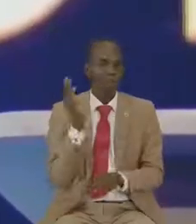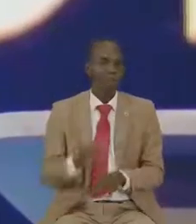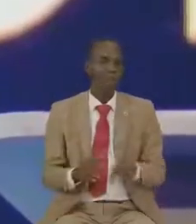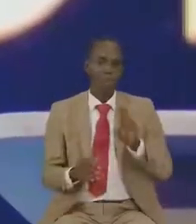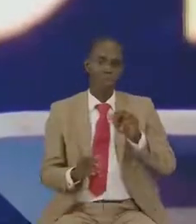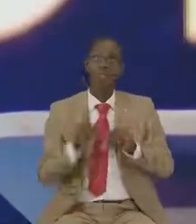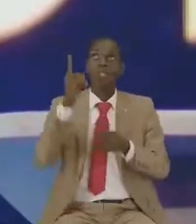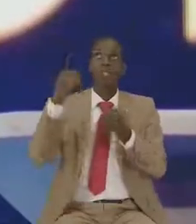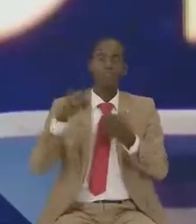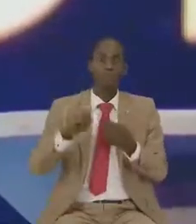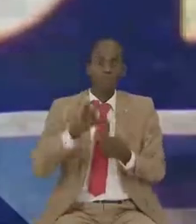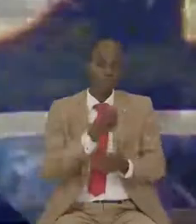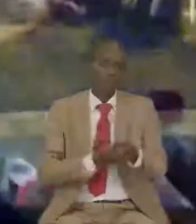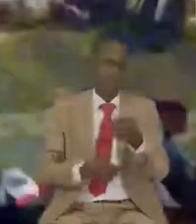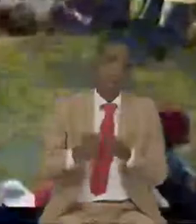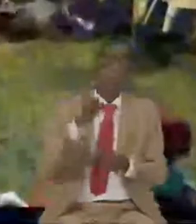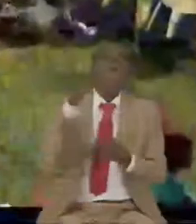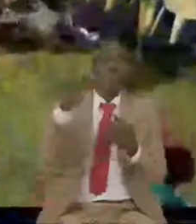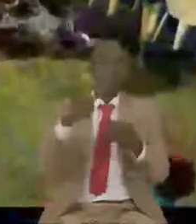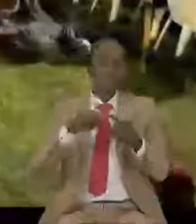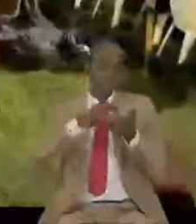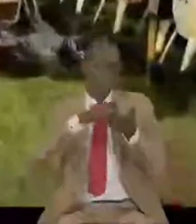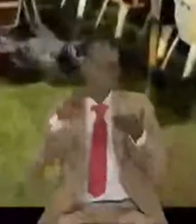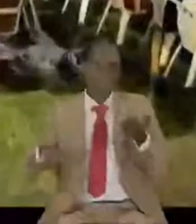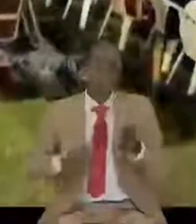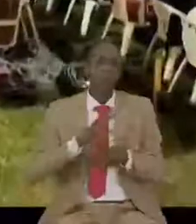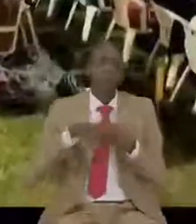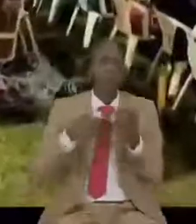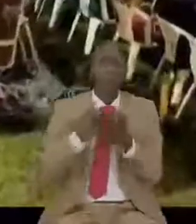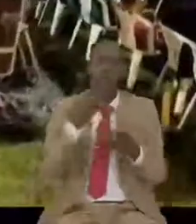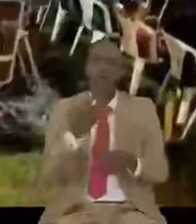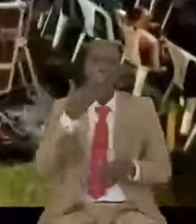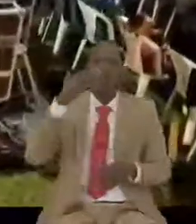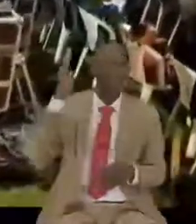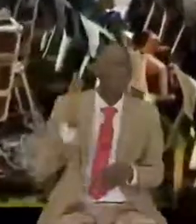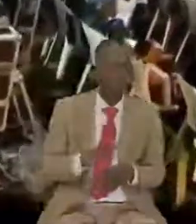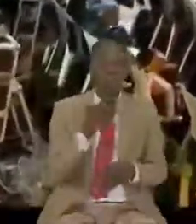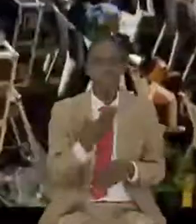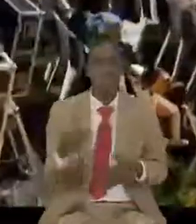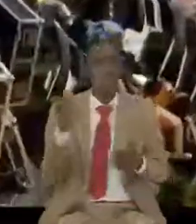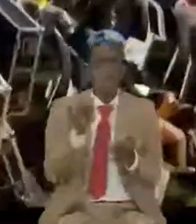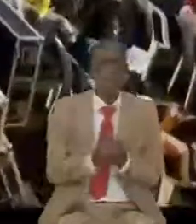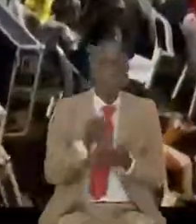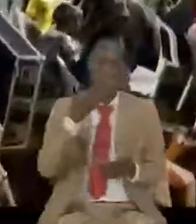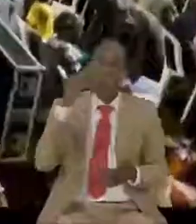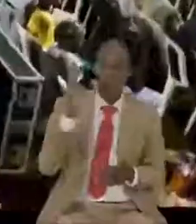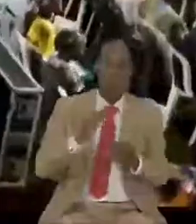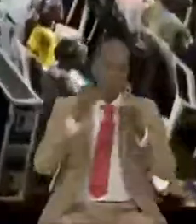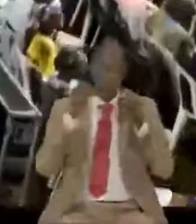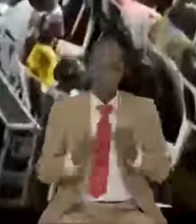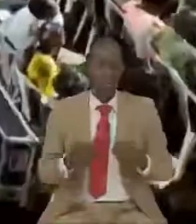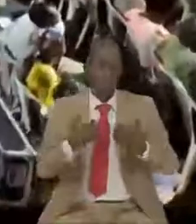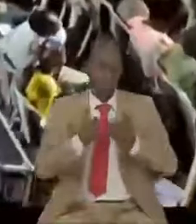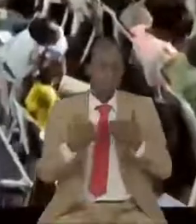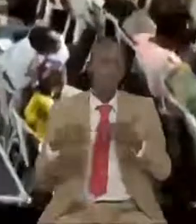venu, non pour faire du mal, il est venu révoquer, il est venu ôter tout le mal